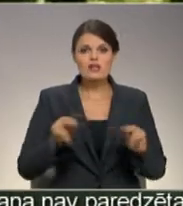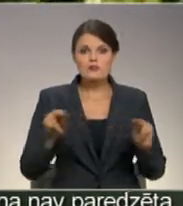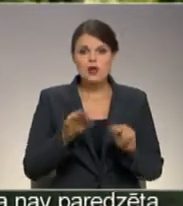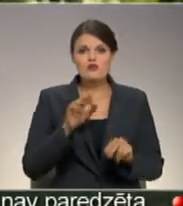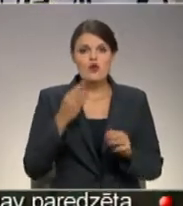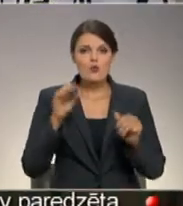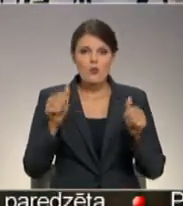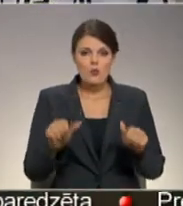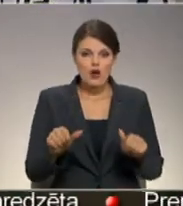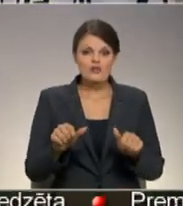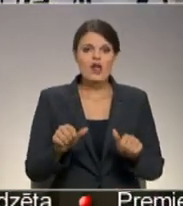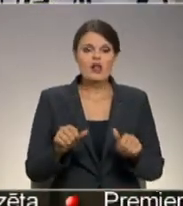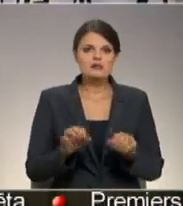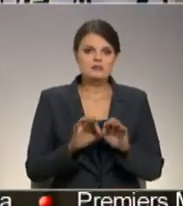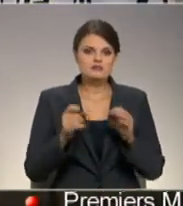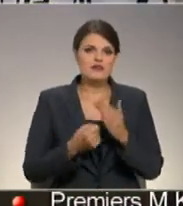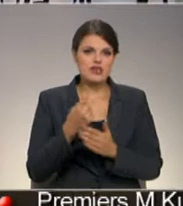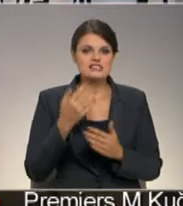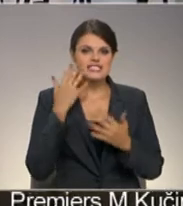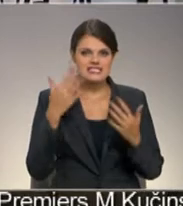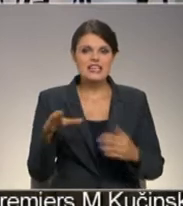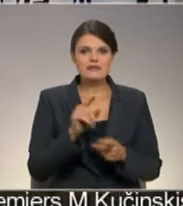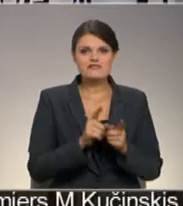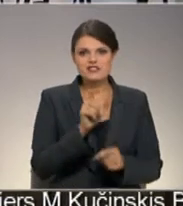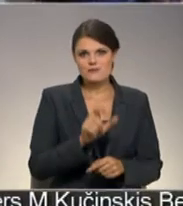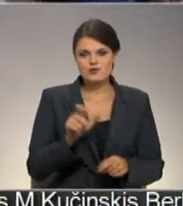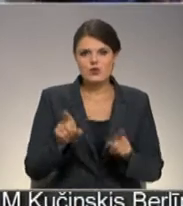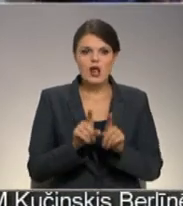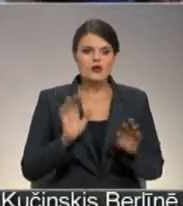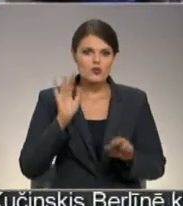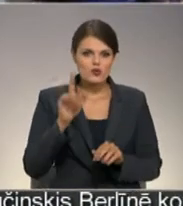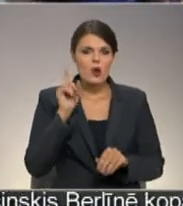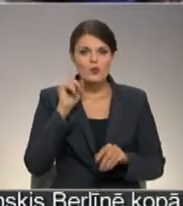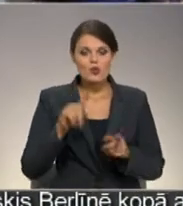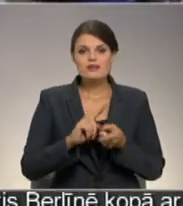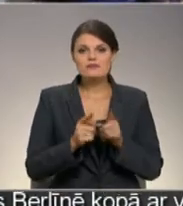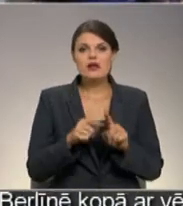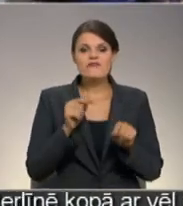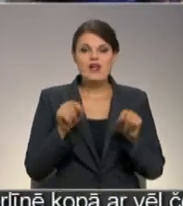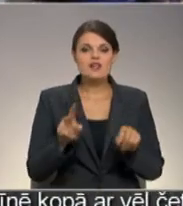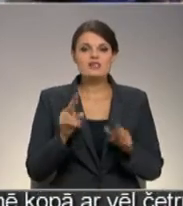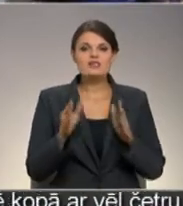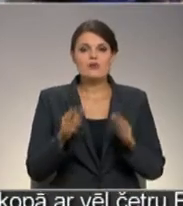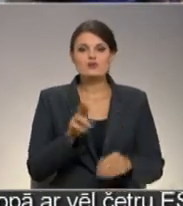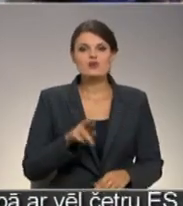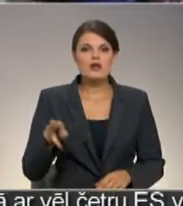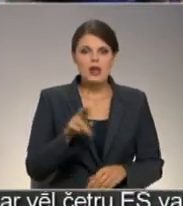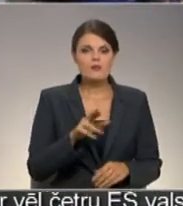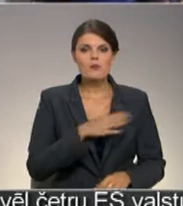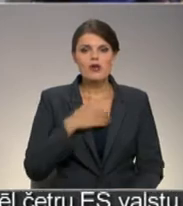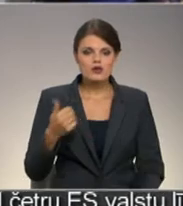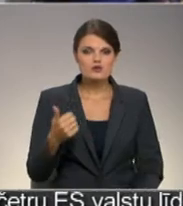pedagogu modelis viesīs cerības visiem skolotājiem arī turpmāk. Protams, mainīsies vēl tas, ka būs no republikas